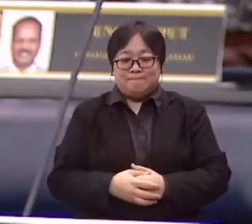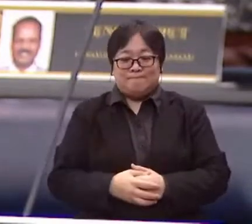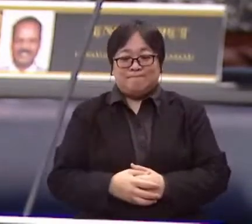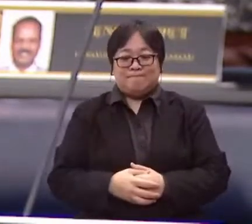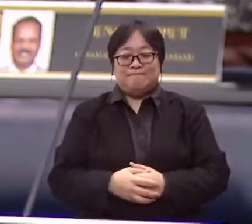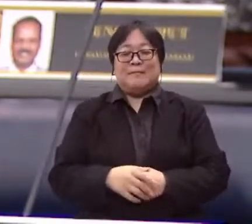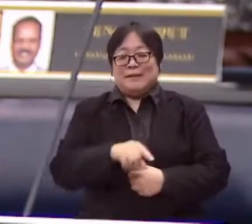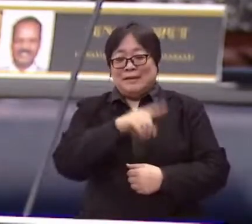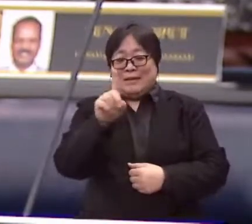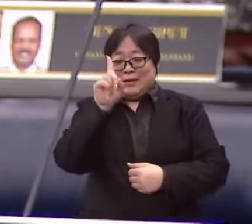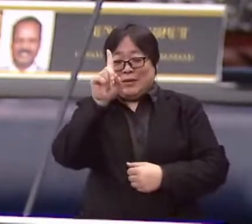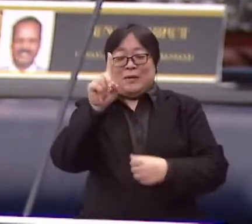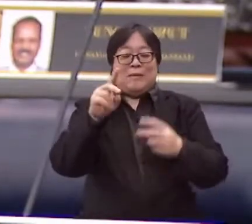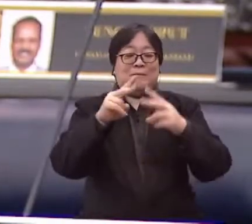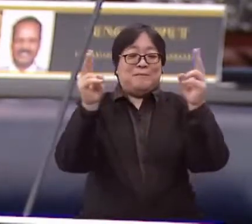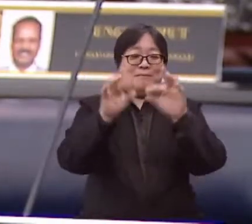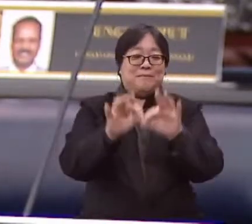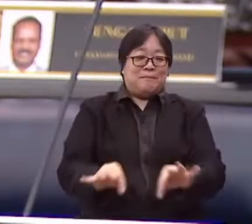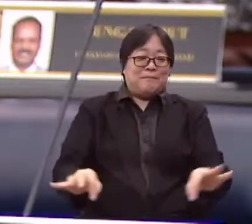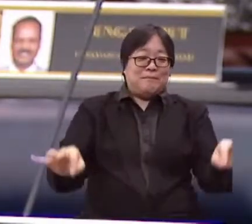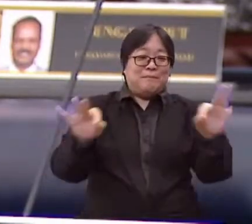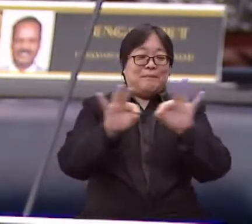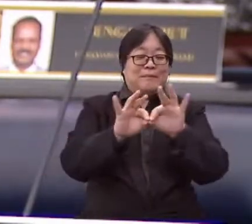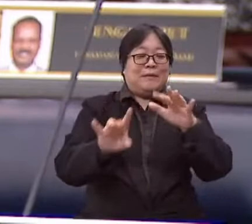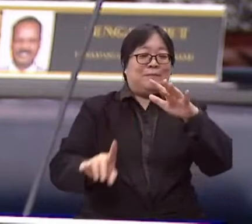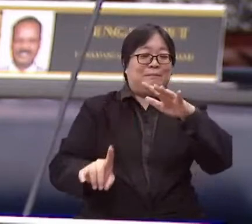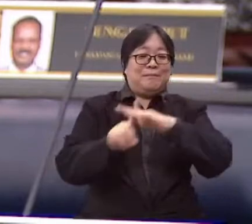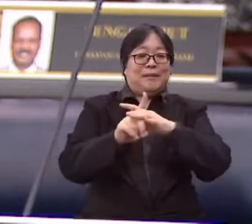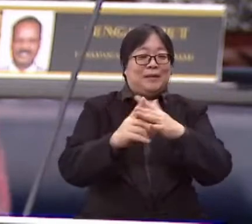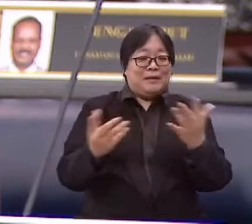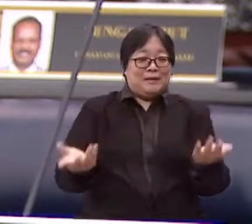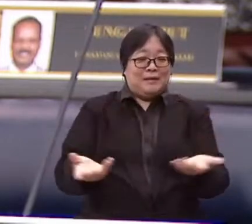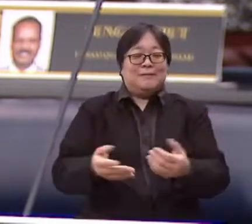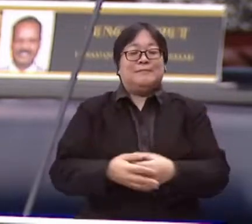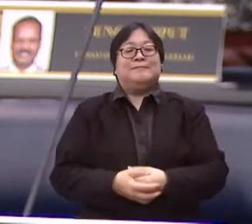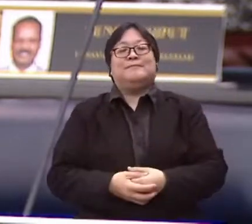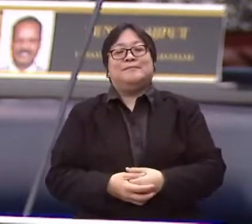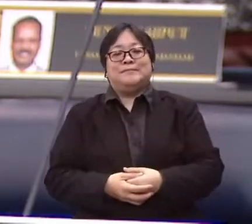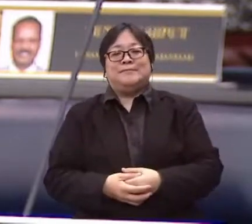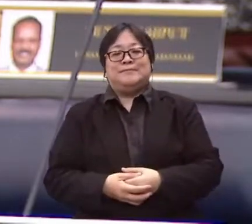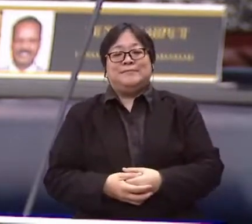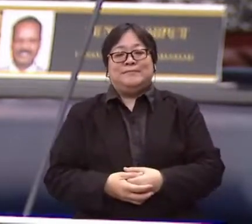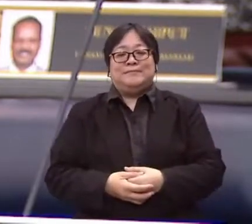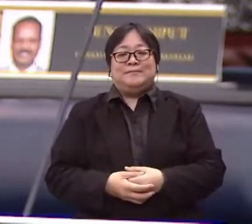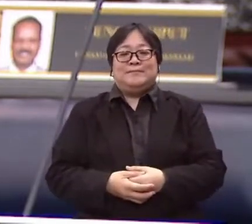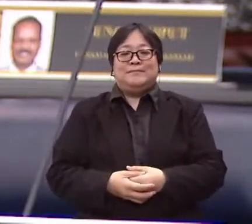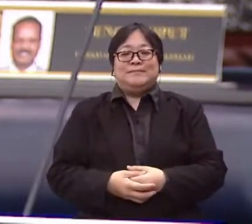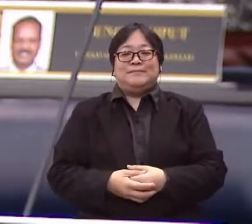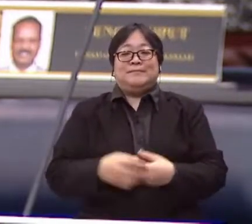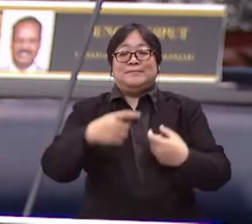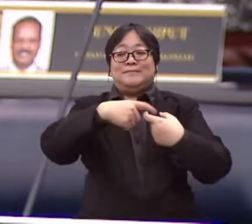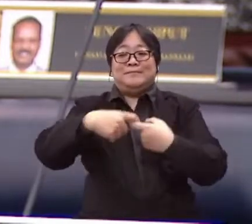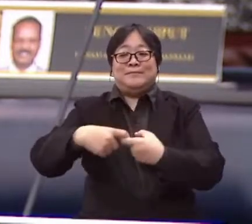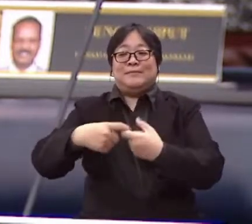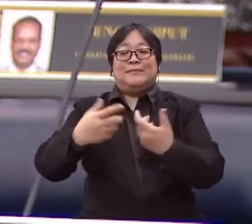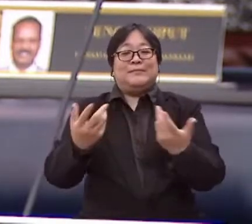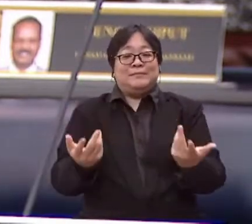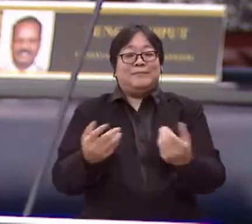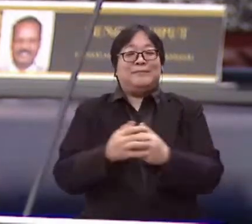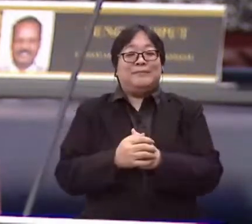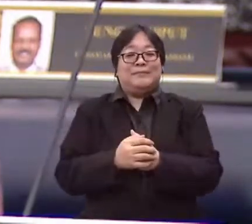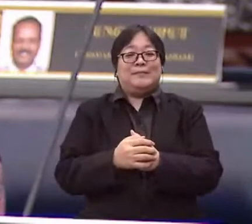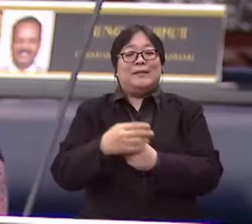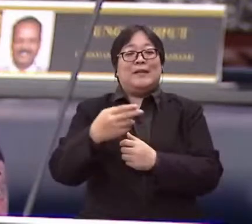satu lagi isu penting yang saya bangkitkan dalam dewan yang mulia ini perkenaan kehilangan